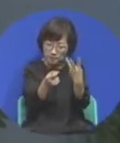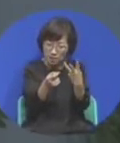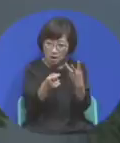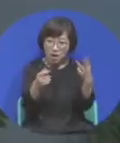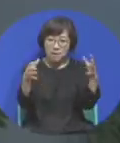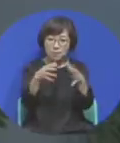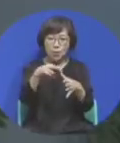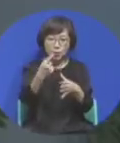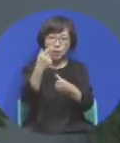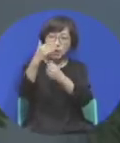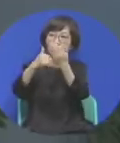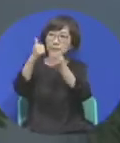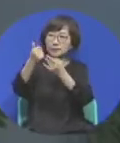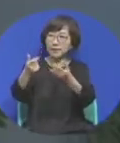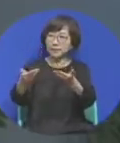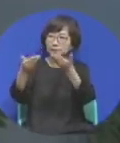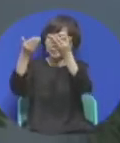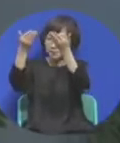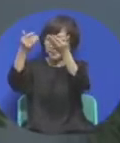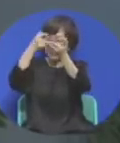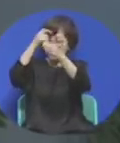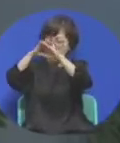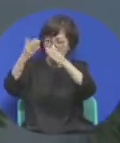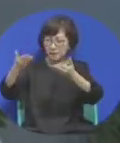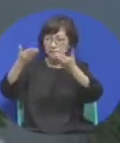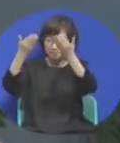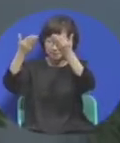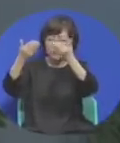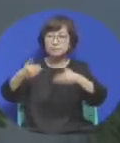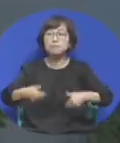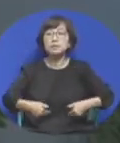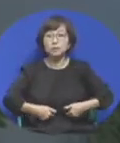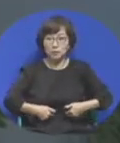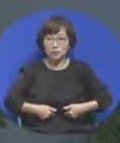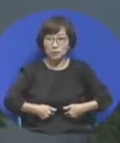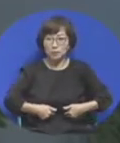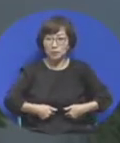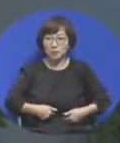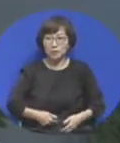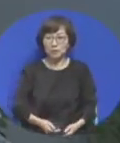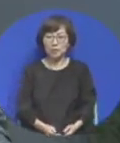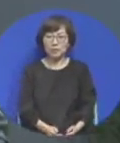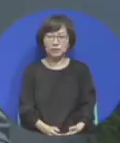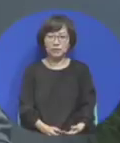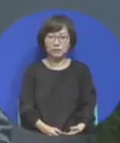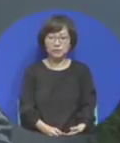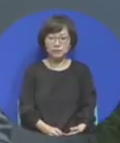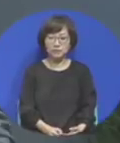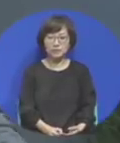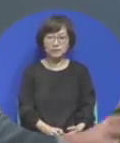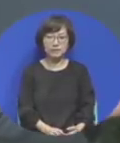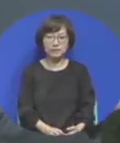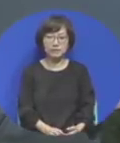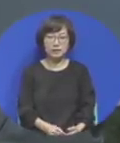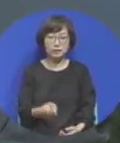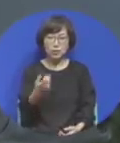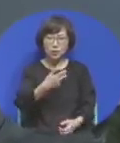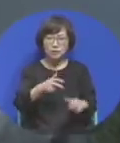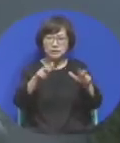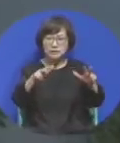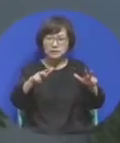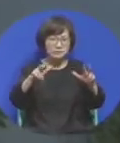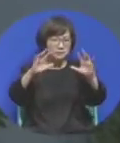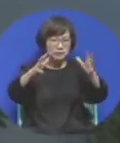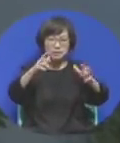are giving their worship, we must give our worship so that God can work upon that. 이게 이 정도가 아닙니다. It doesn't just stop at that point. 막 정신질환자들이